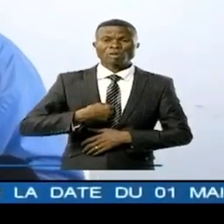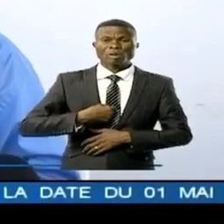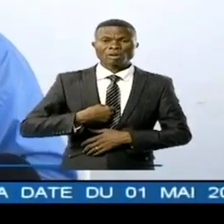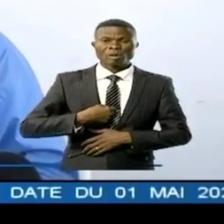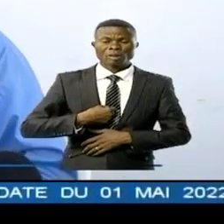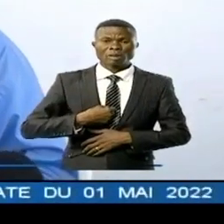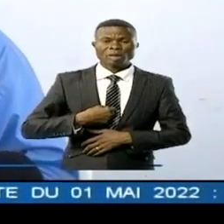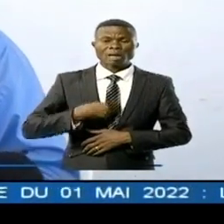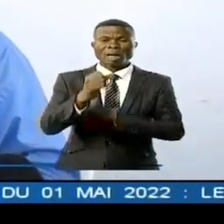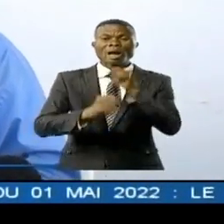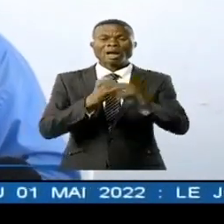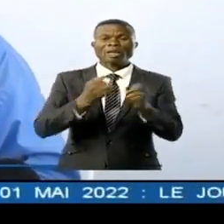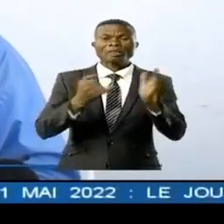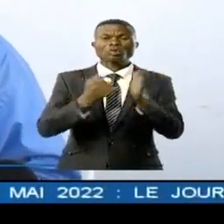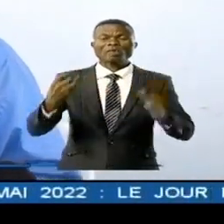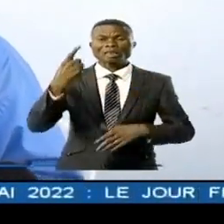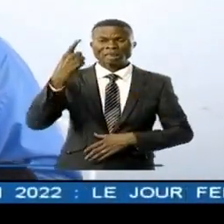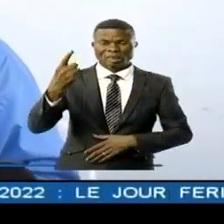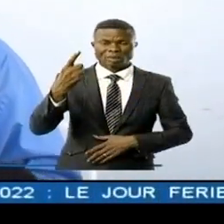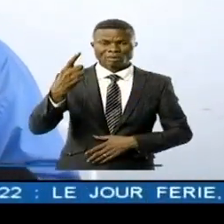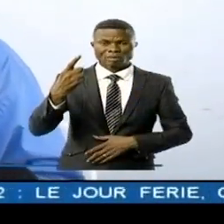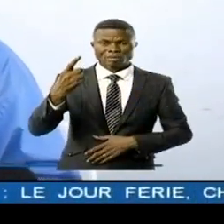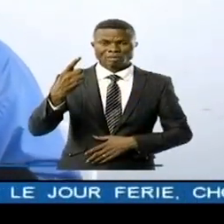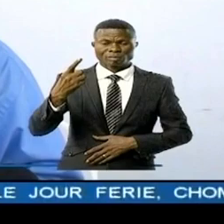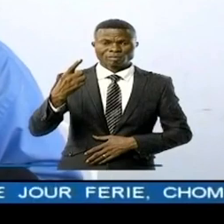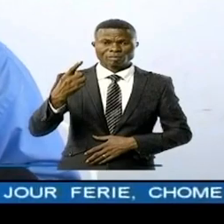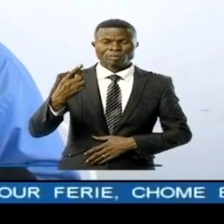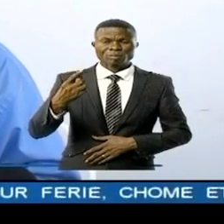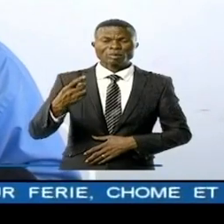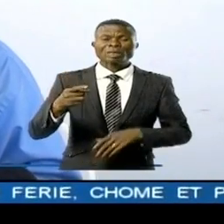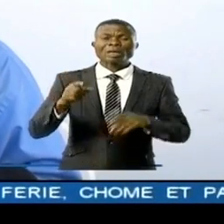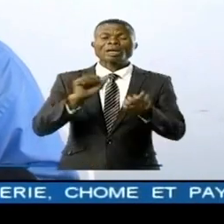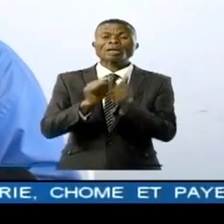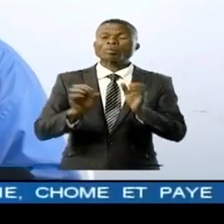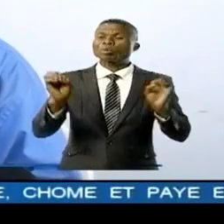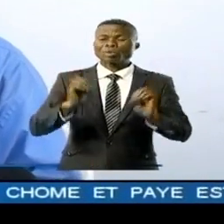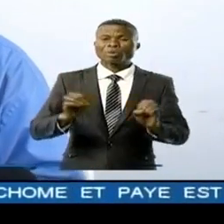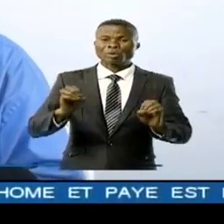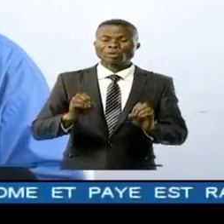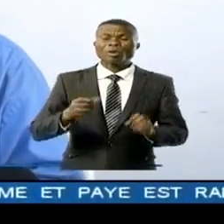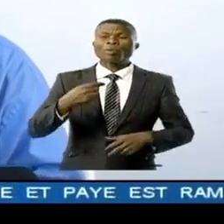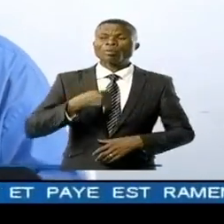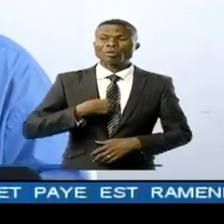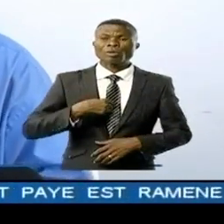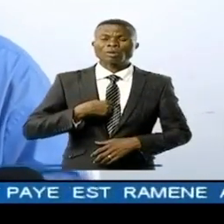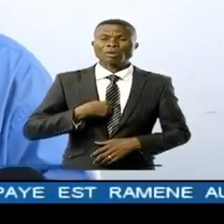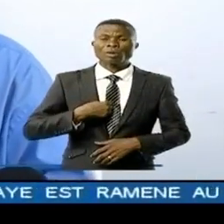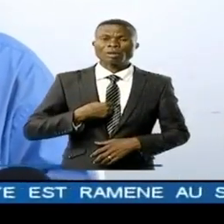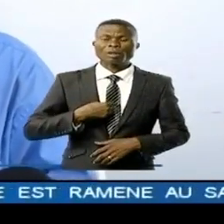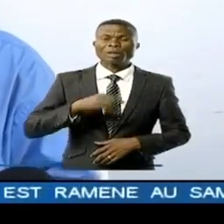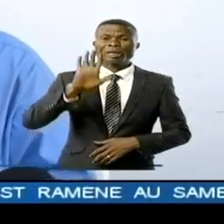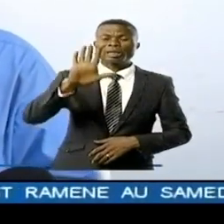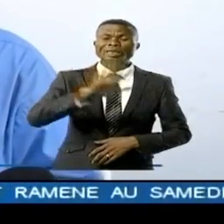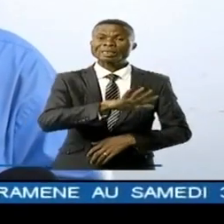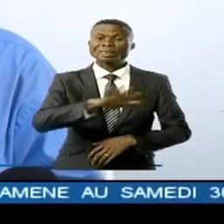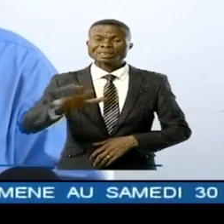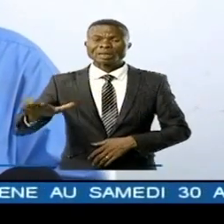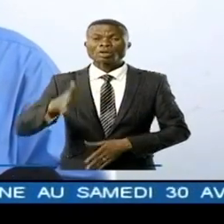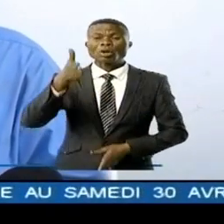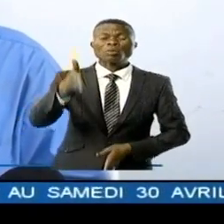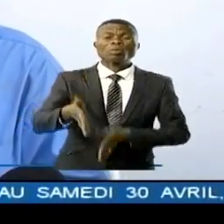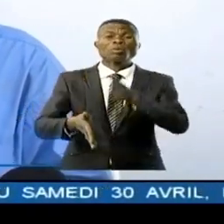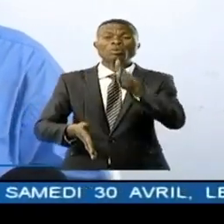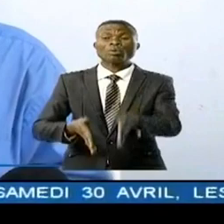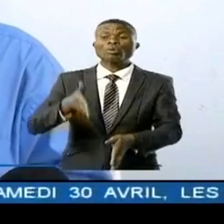61 ans sans effet s'il perd le jeu pour ce faire cinq heures et demie de bâches